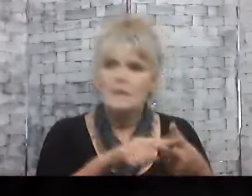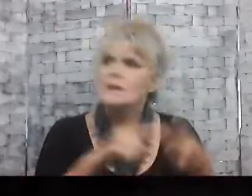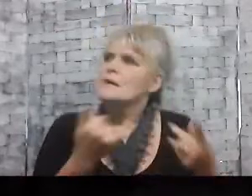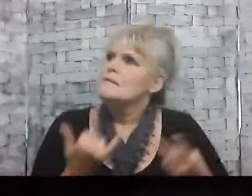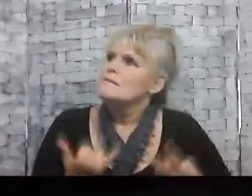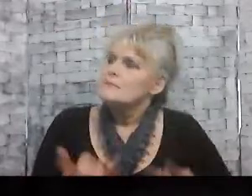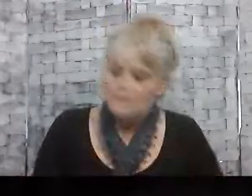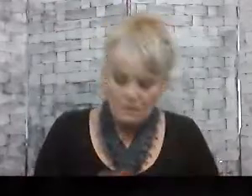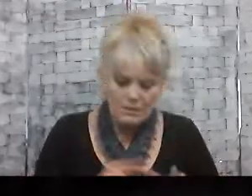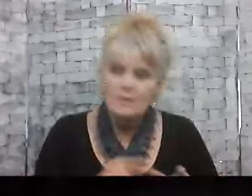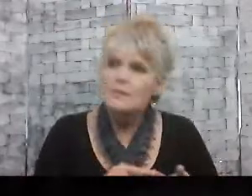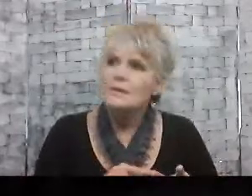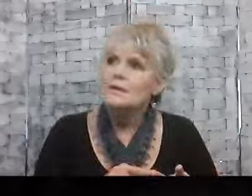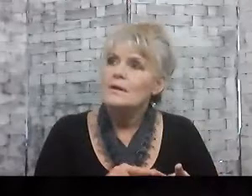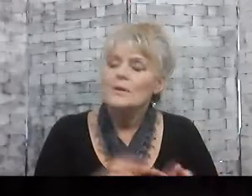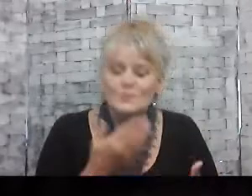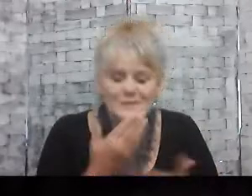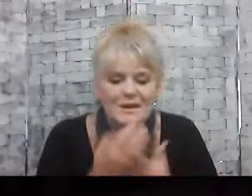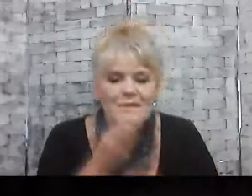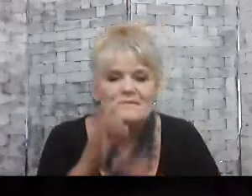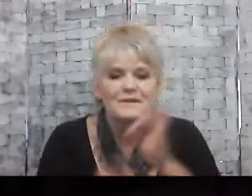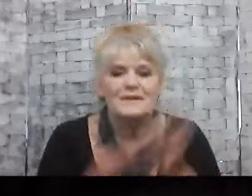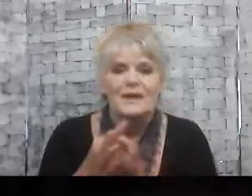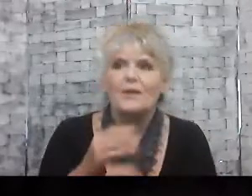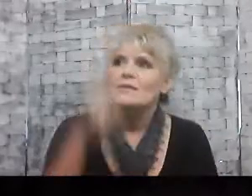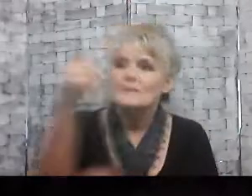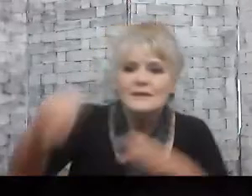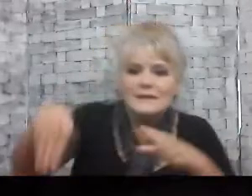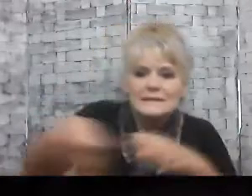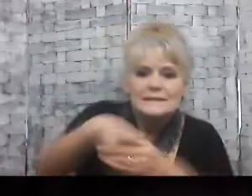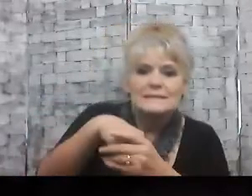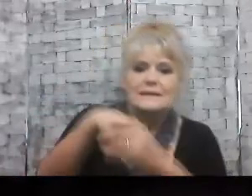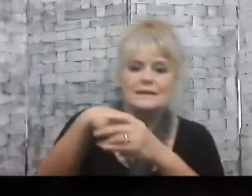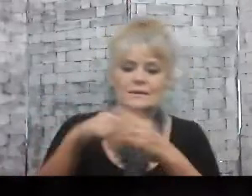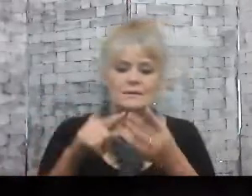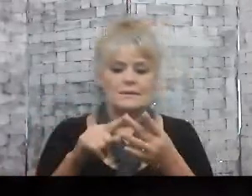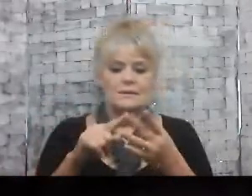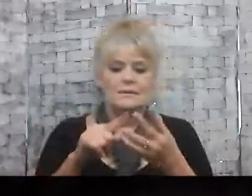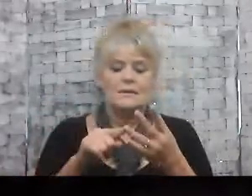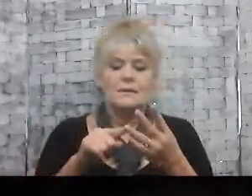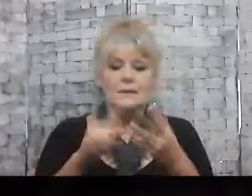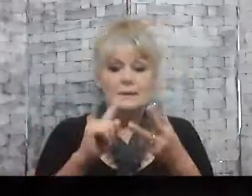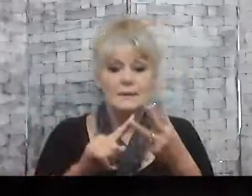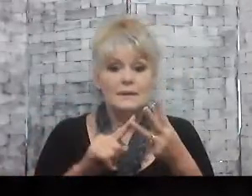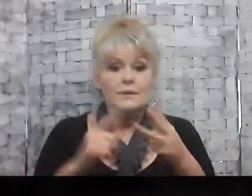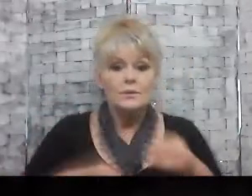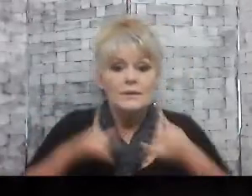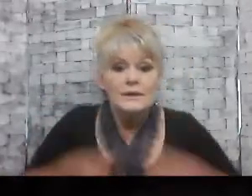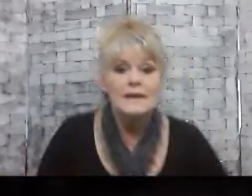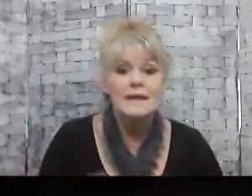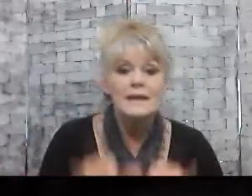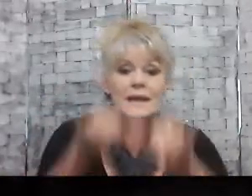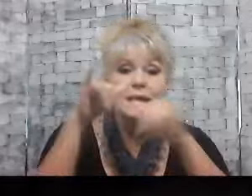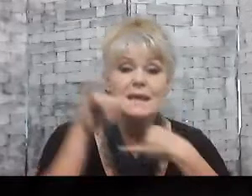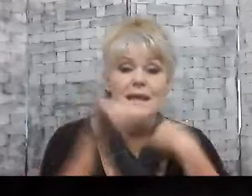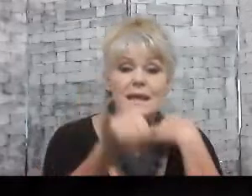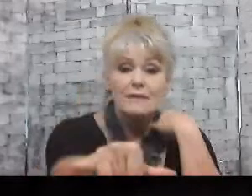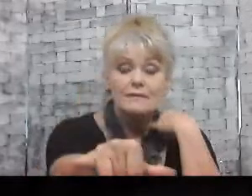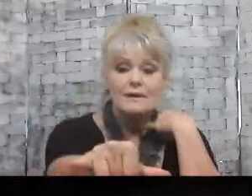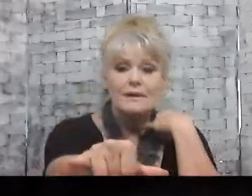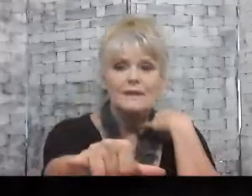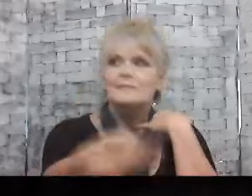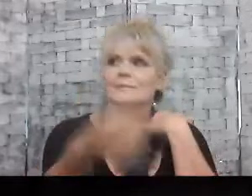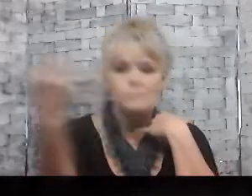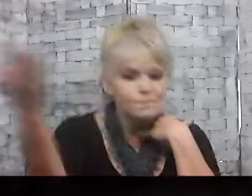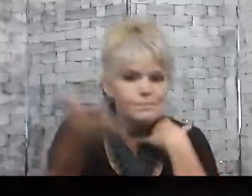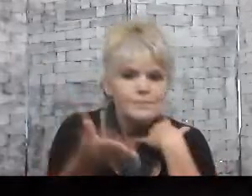Vandaag die deel van die story wat nog aan die gang is, en tot in ewigheid diezelfde.